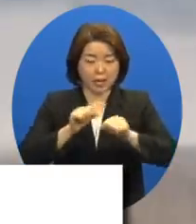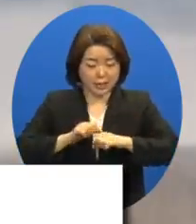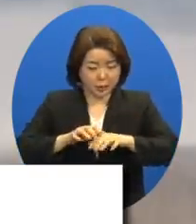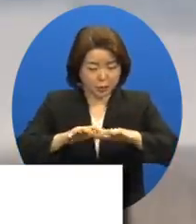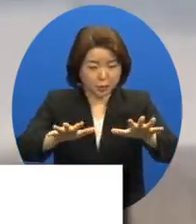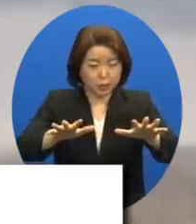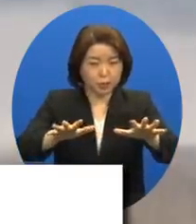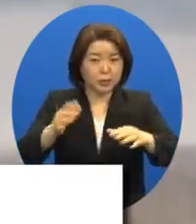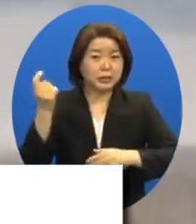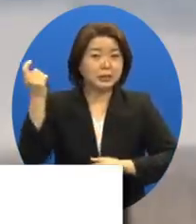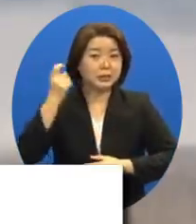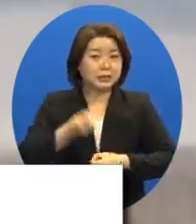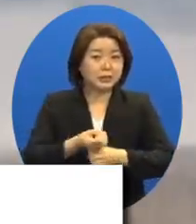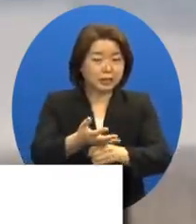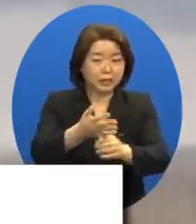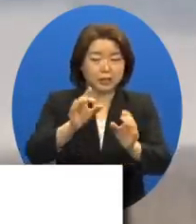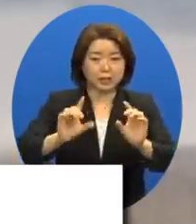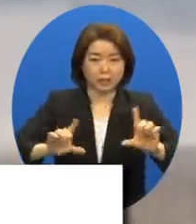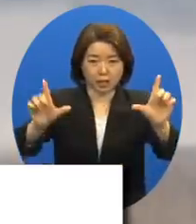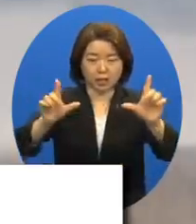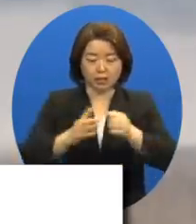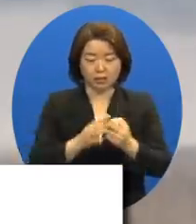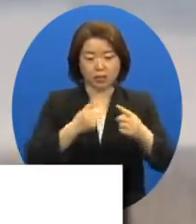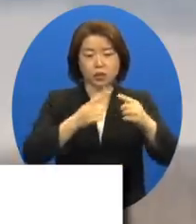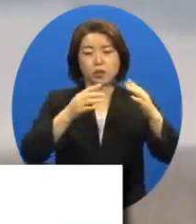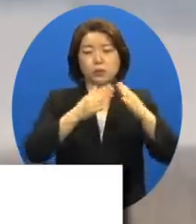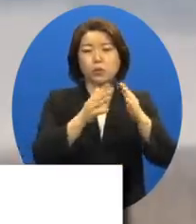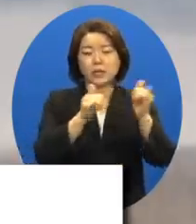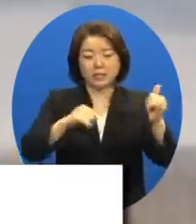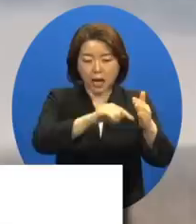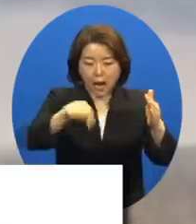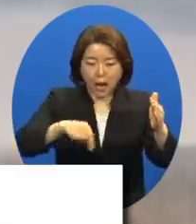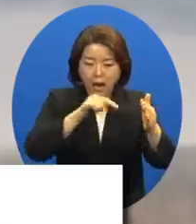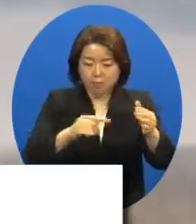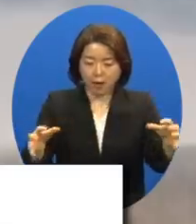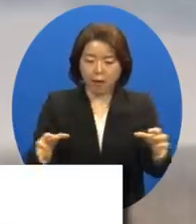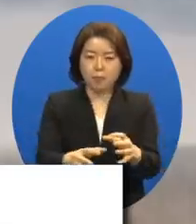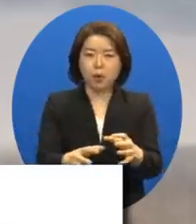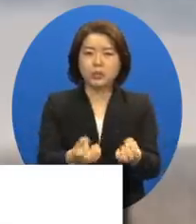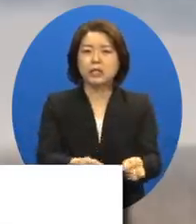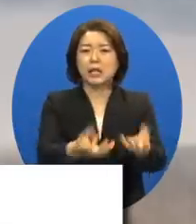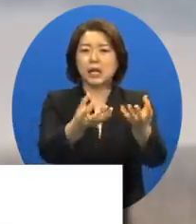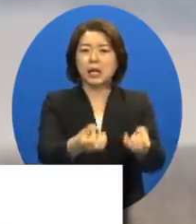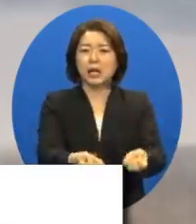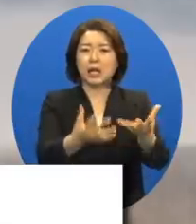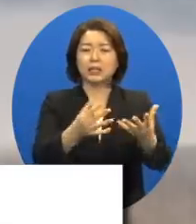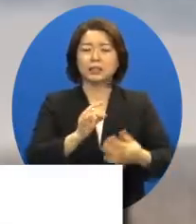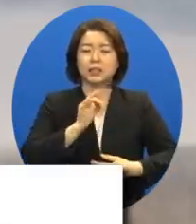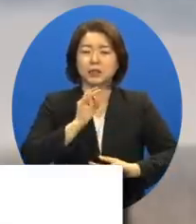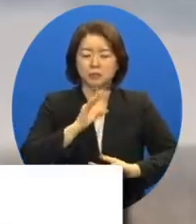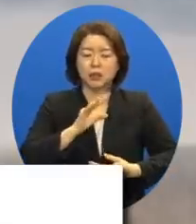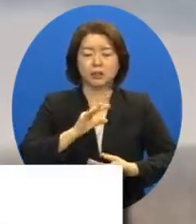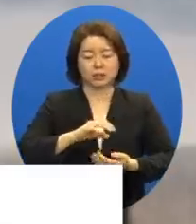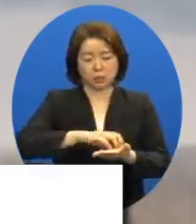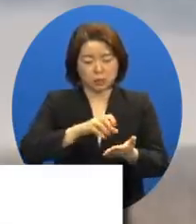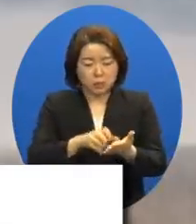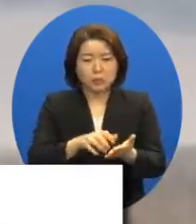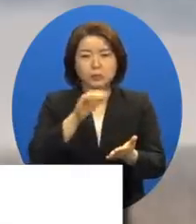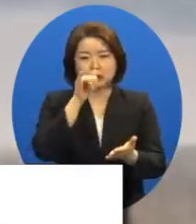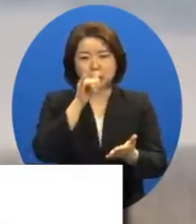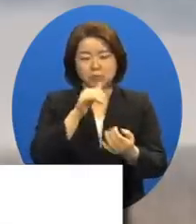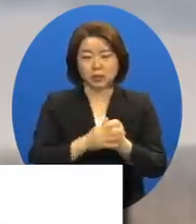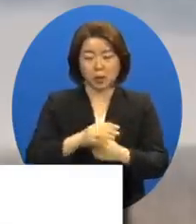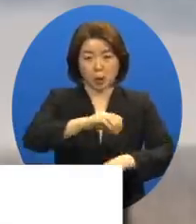달 그저 교인들 끼리만 모여서 잔치를 벌리는 정도의 수준이 되어 버리고 말았습니다 오히려